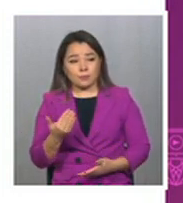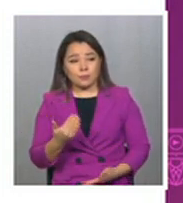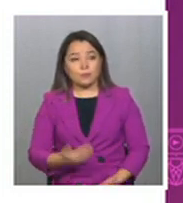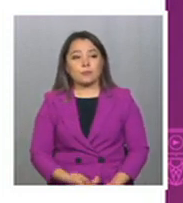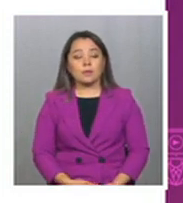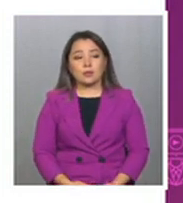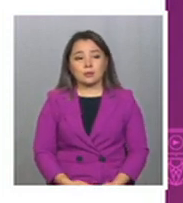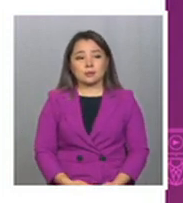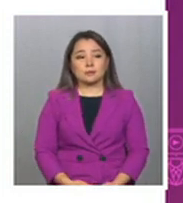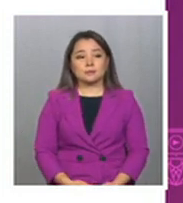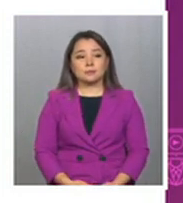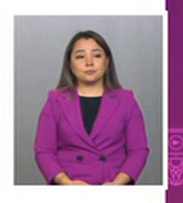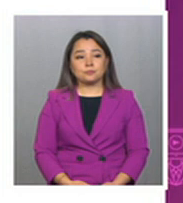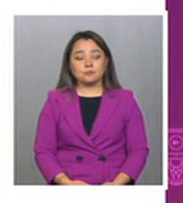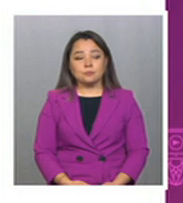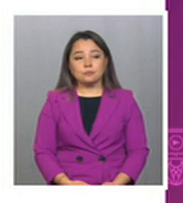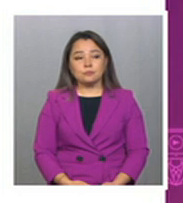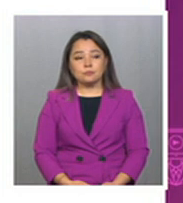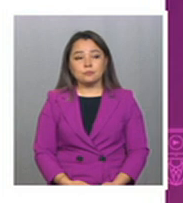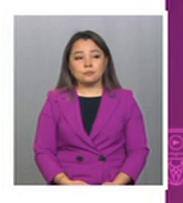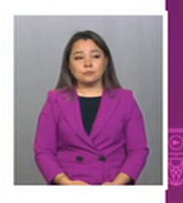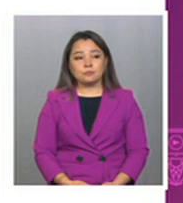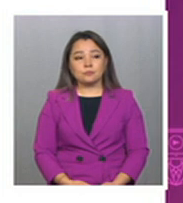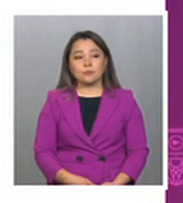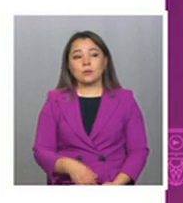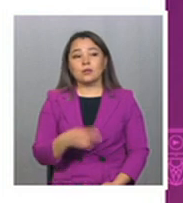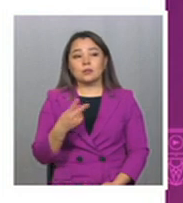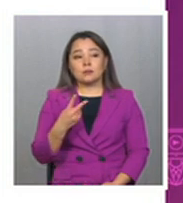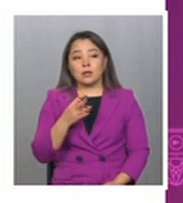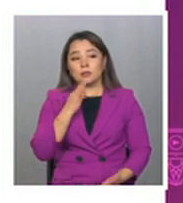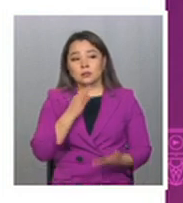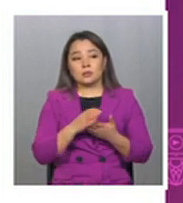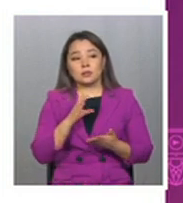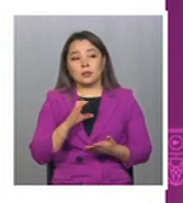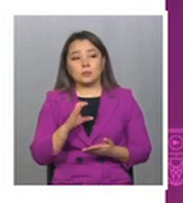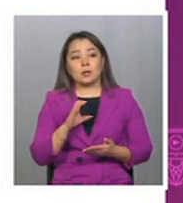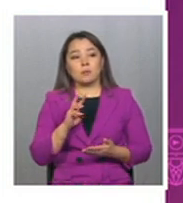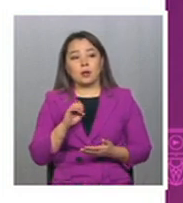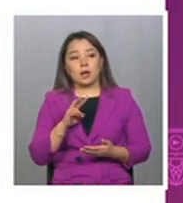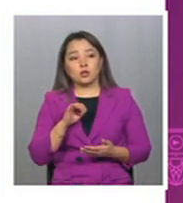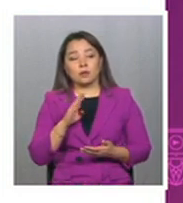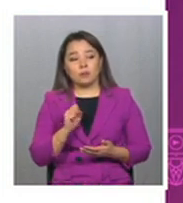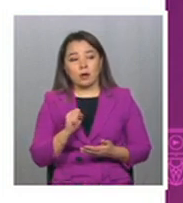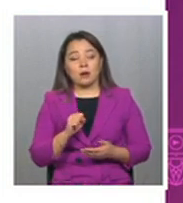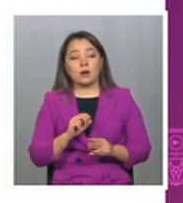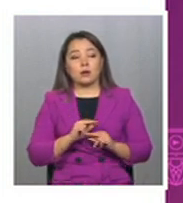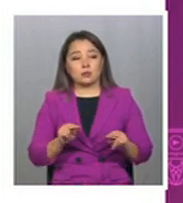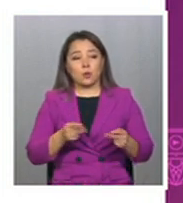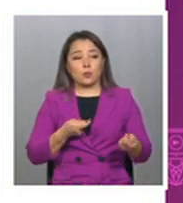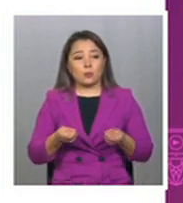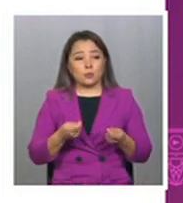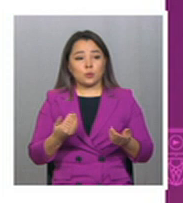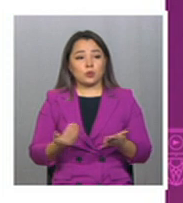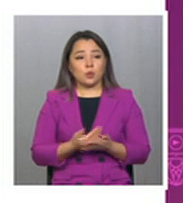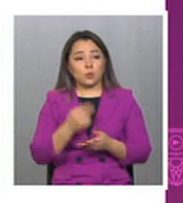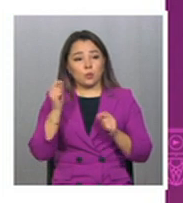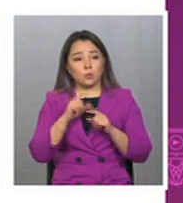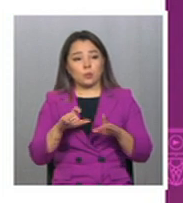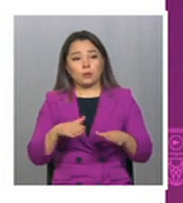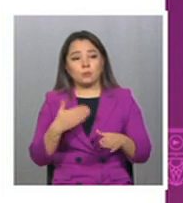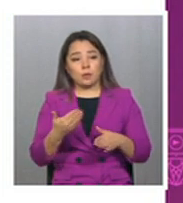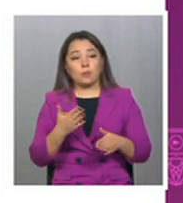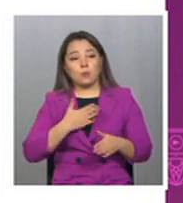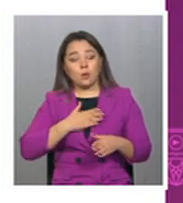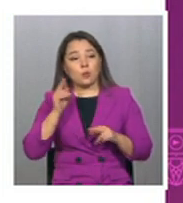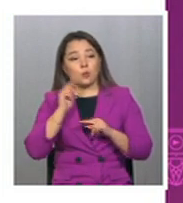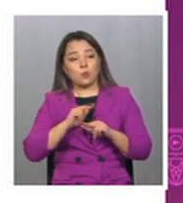бойынша дұрыс жауабы Сәбира Майханова, класс жетекші. Жаңа оқытушы бізді